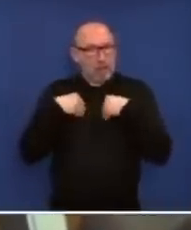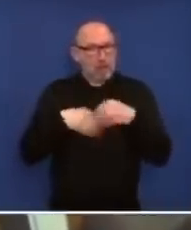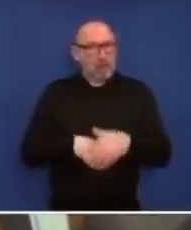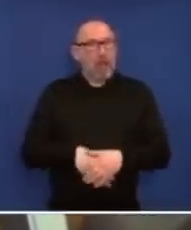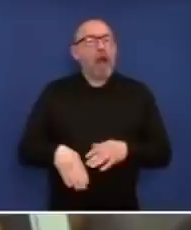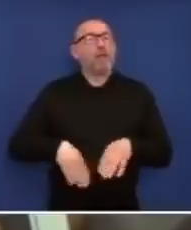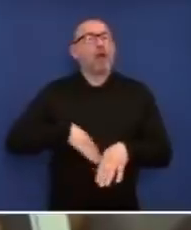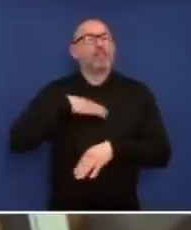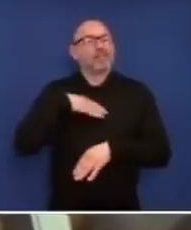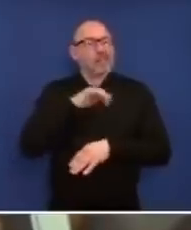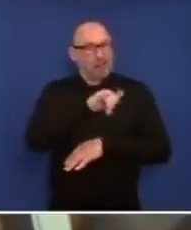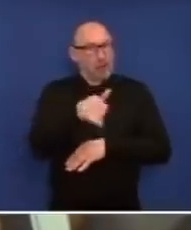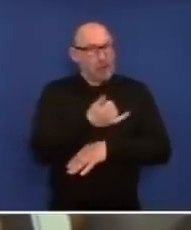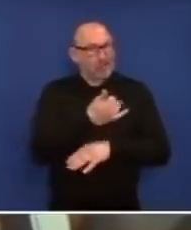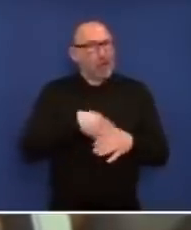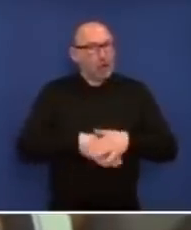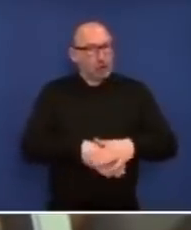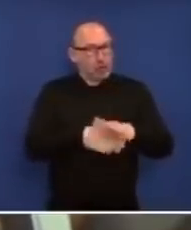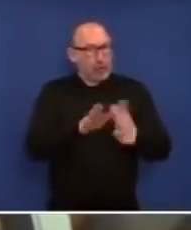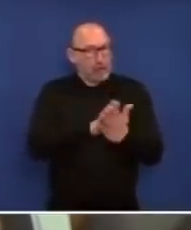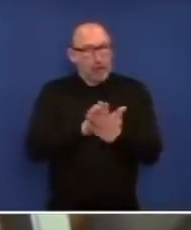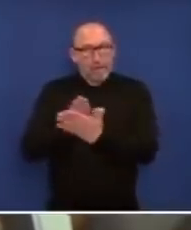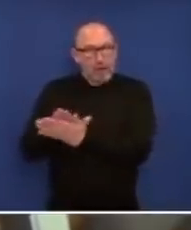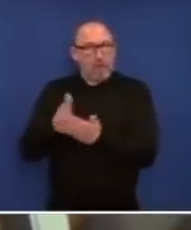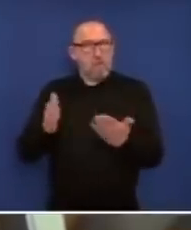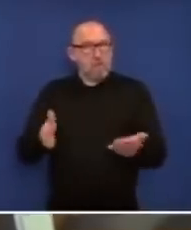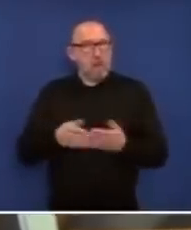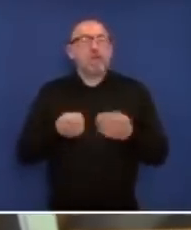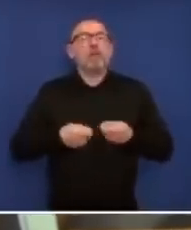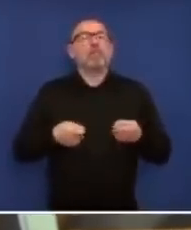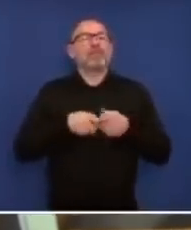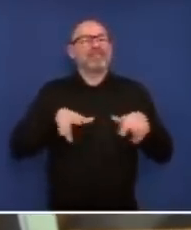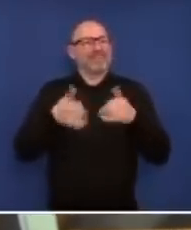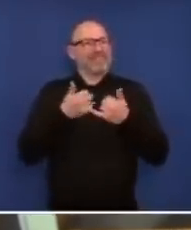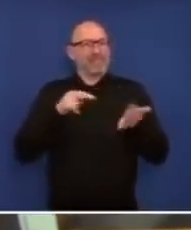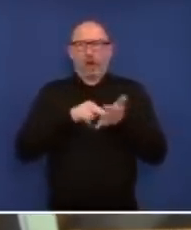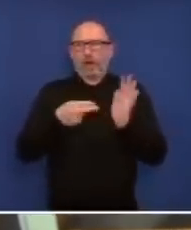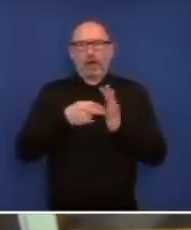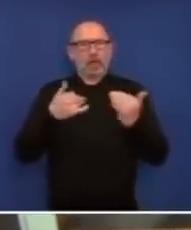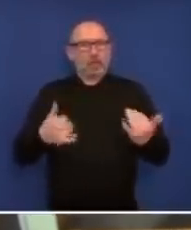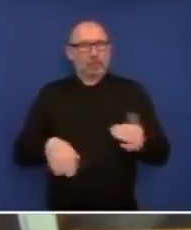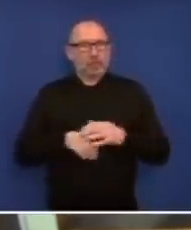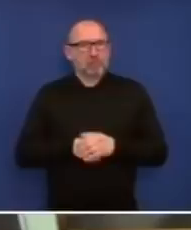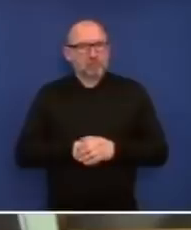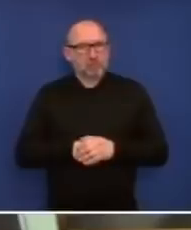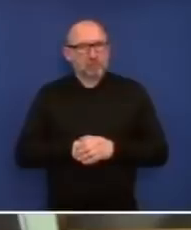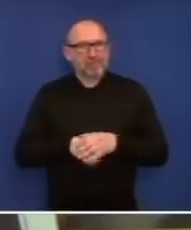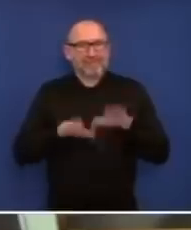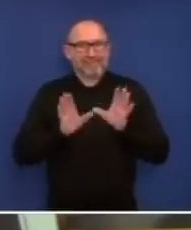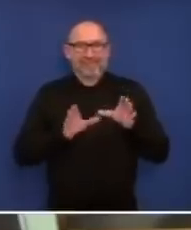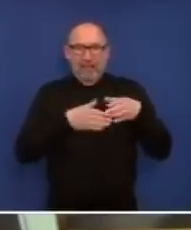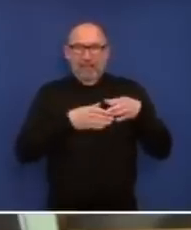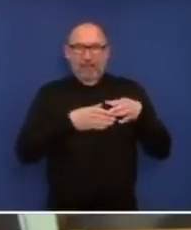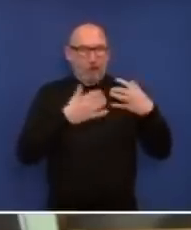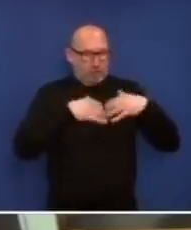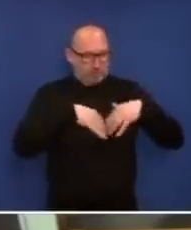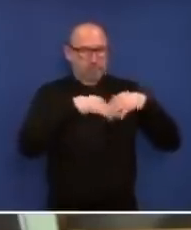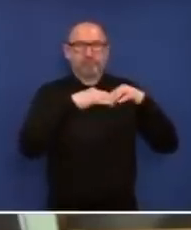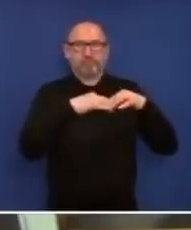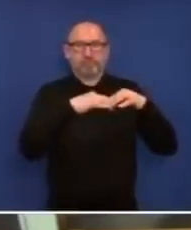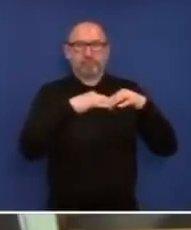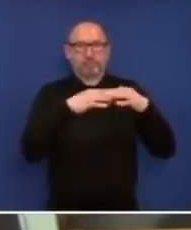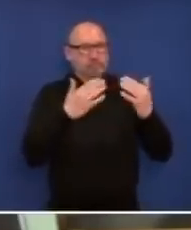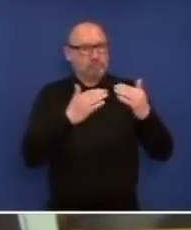zivile Projekte. Wie bereitet die Bundesregierung sich darauf vor? Richten Sie eine Taskforce ein? Auf welcher Ebene wird